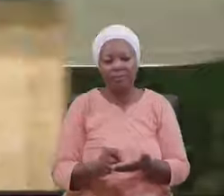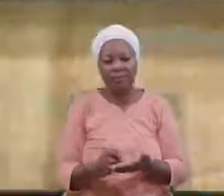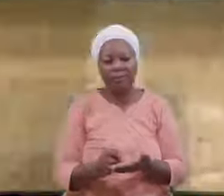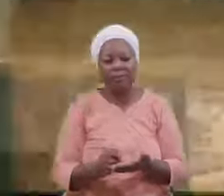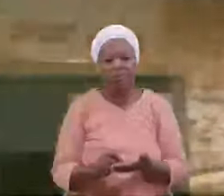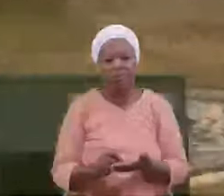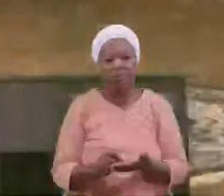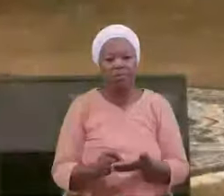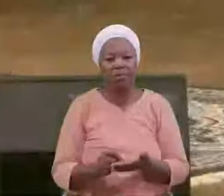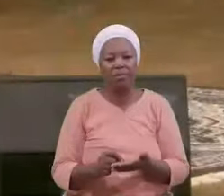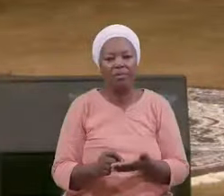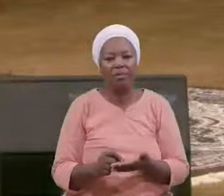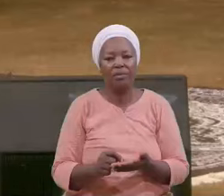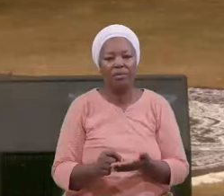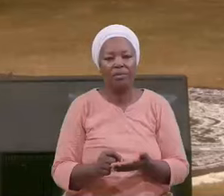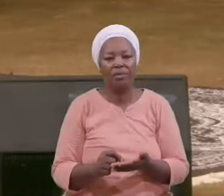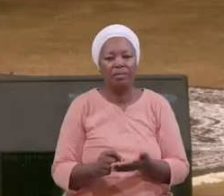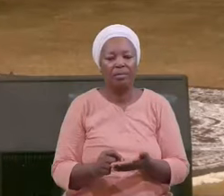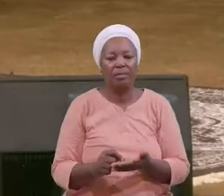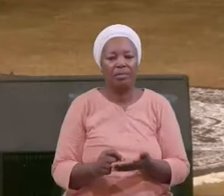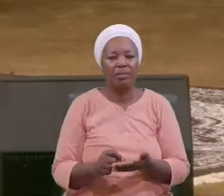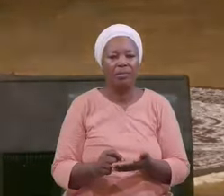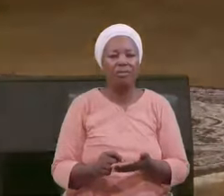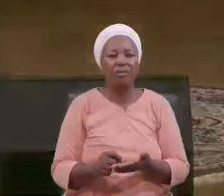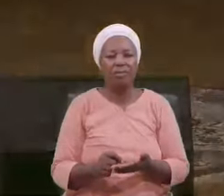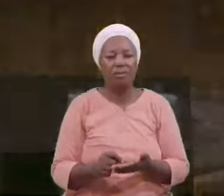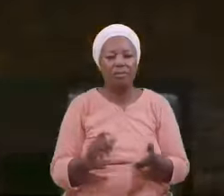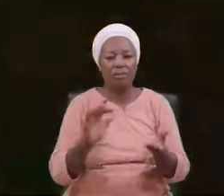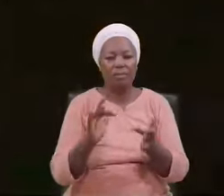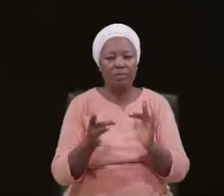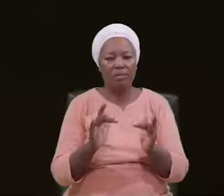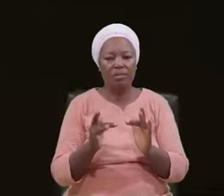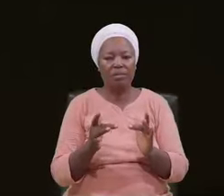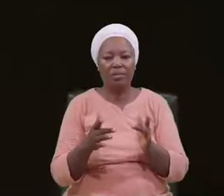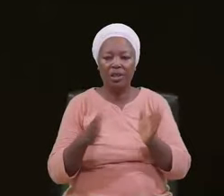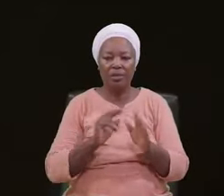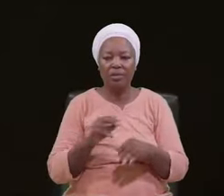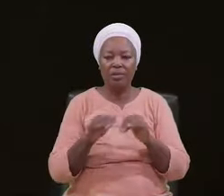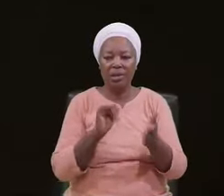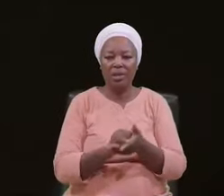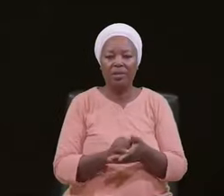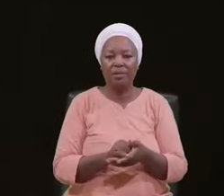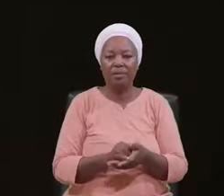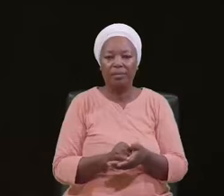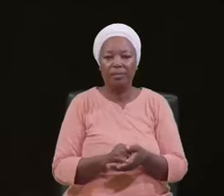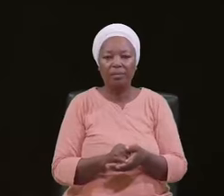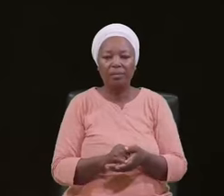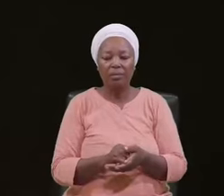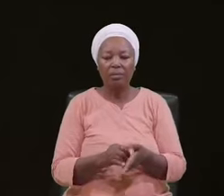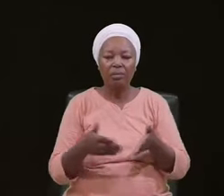et nous allons faire le suivi après tout en ligne. Chaque assemblée, où que vous soyez, faisons cela